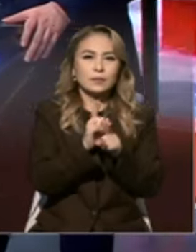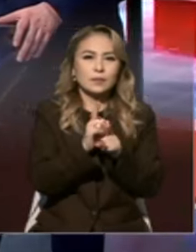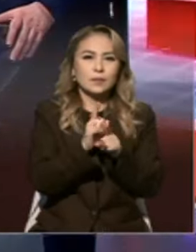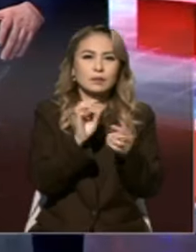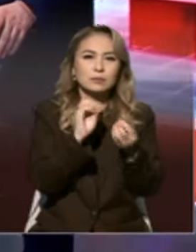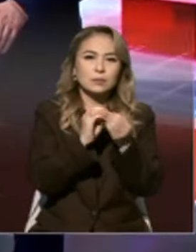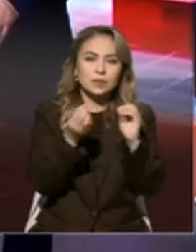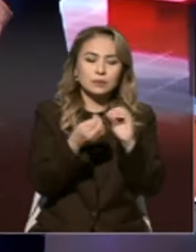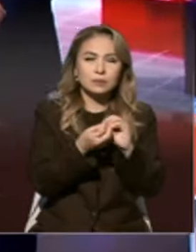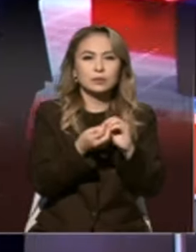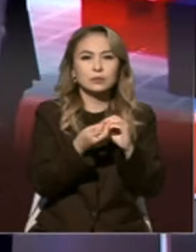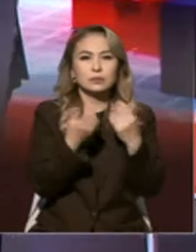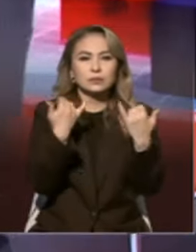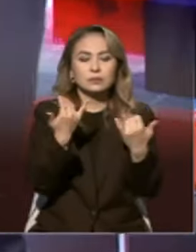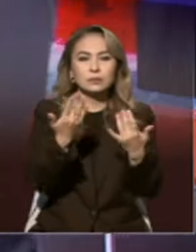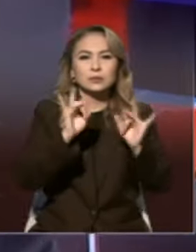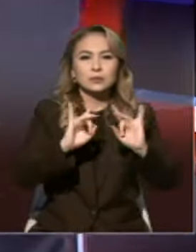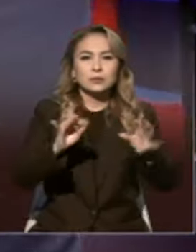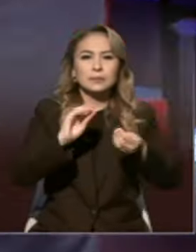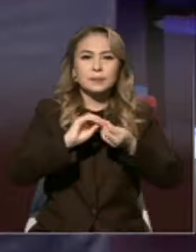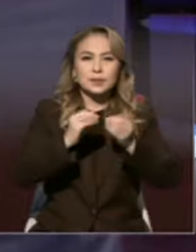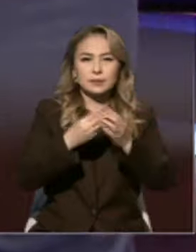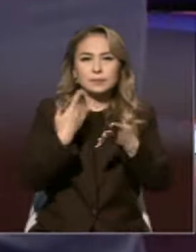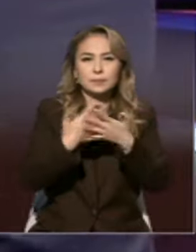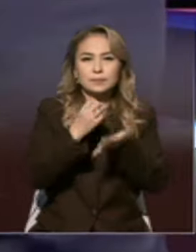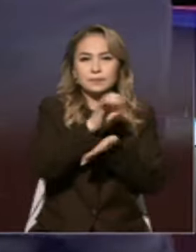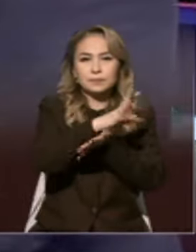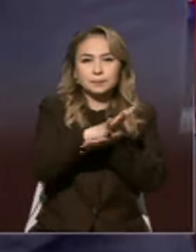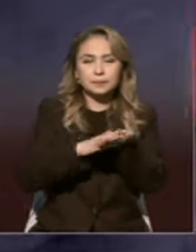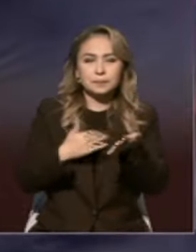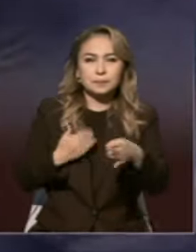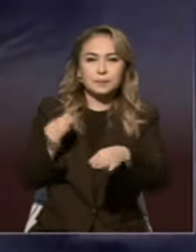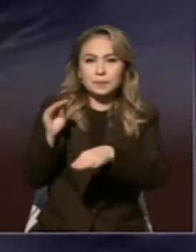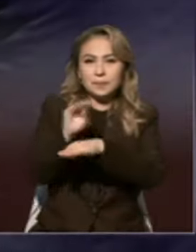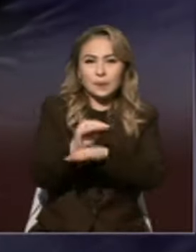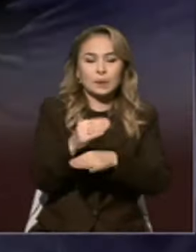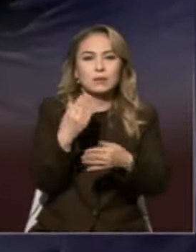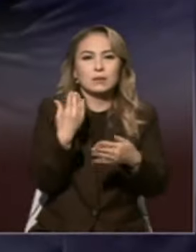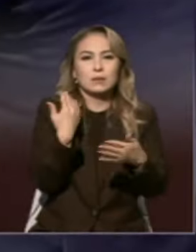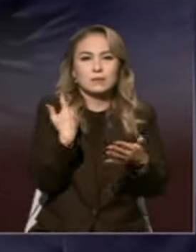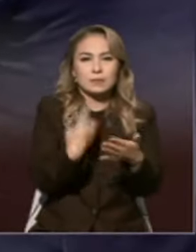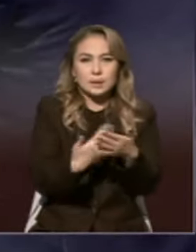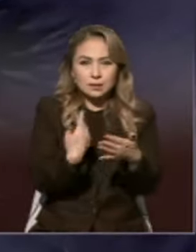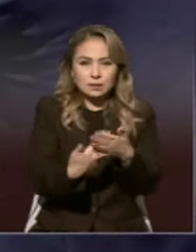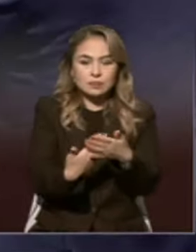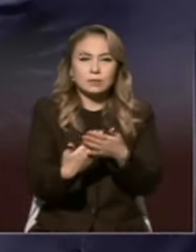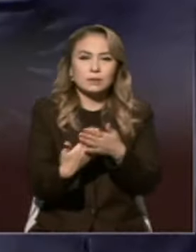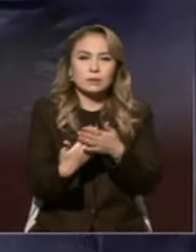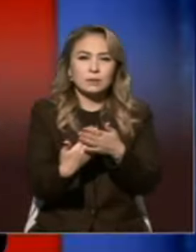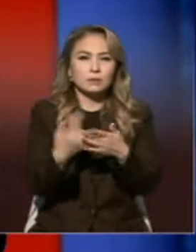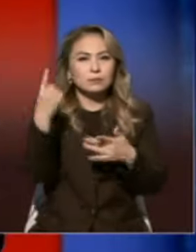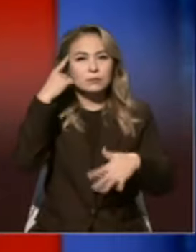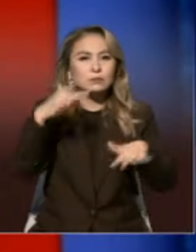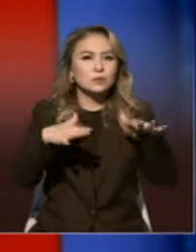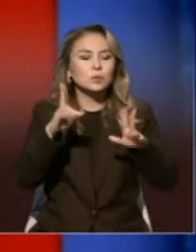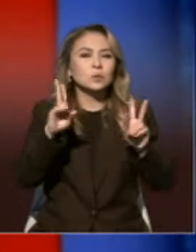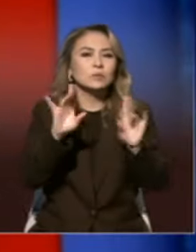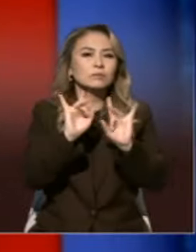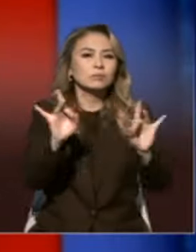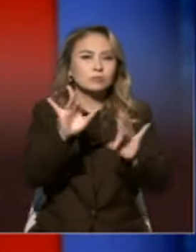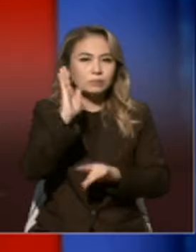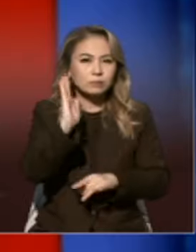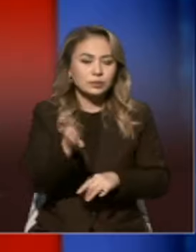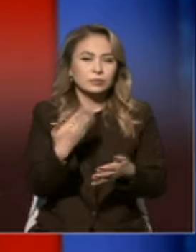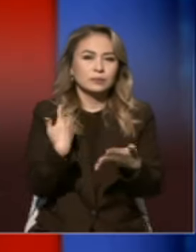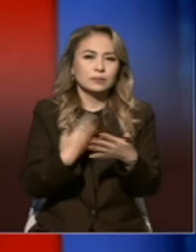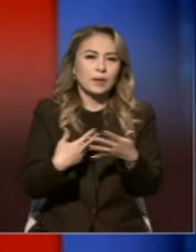да. Жаңағы енді сіздің айтып тұрған мәселеңіздің жалғасы ретінде айтып кетейін. Біз енді бағана айтып отырмыз ғой, бұны болжамын кім айтып бере алады, бұл қалай